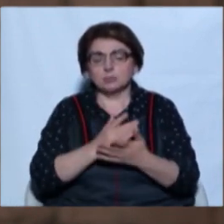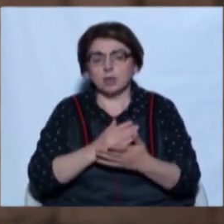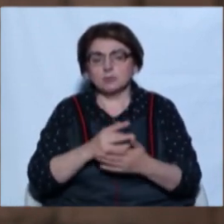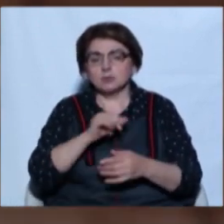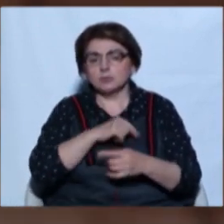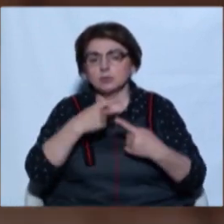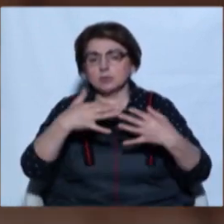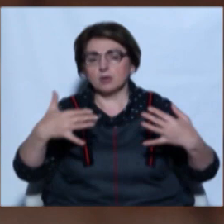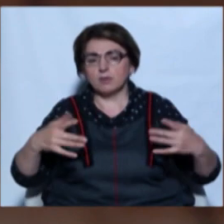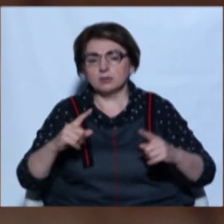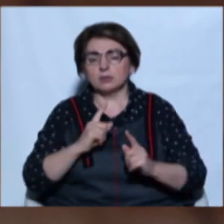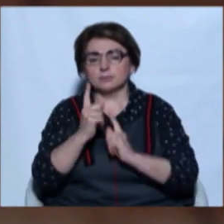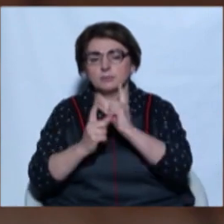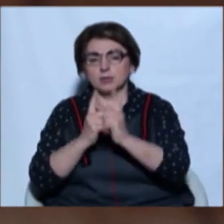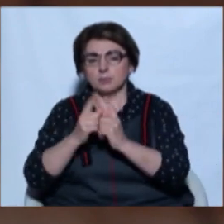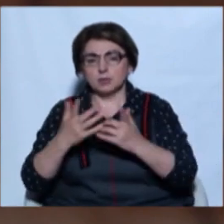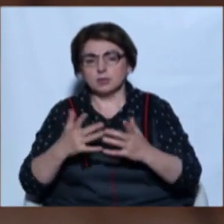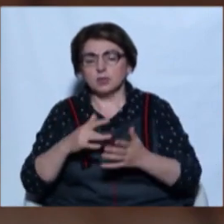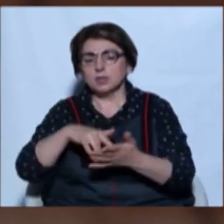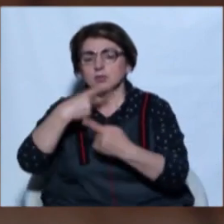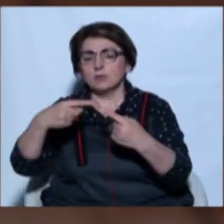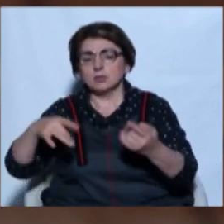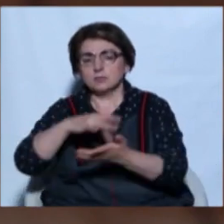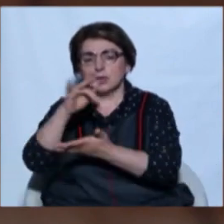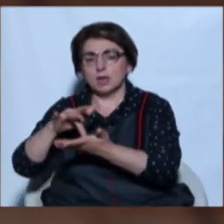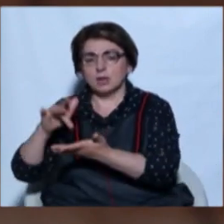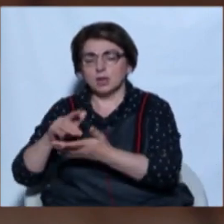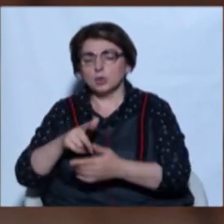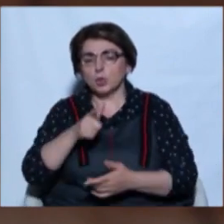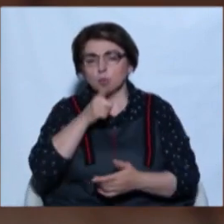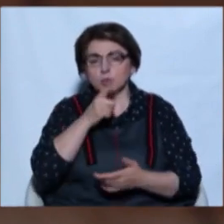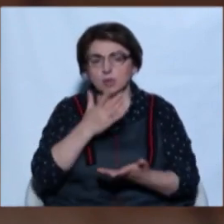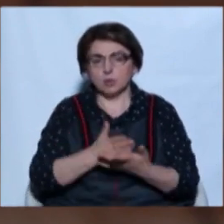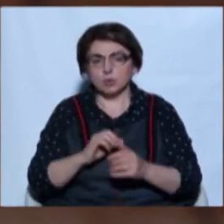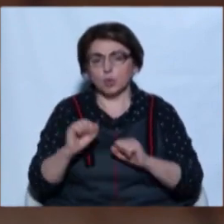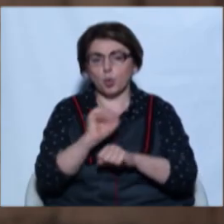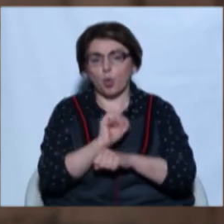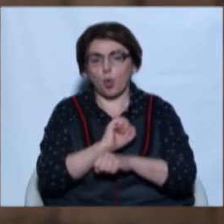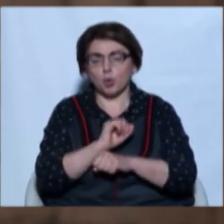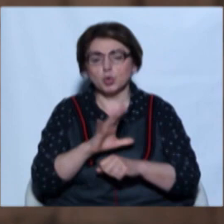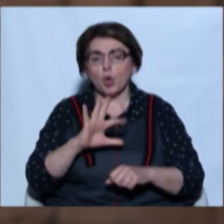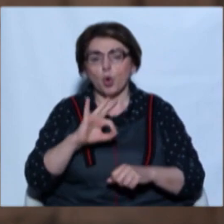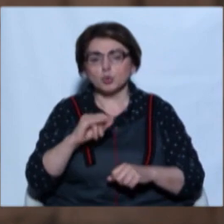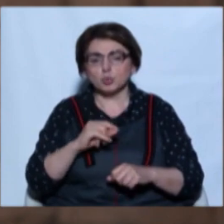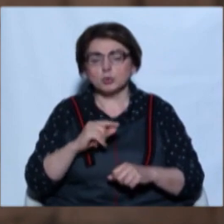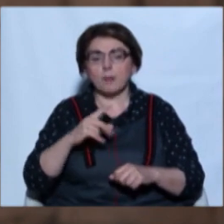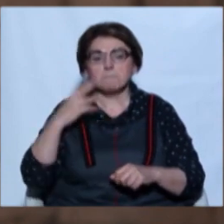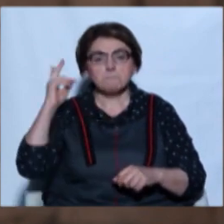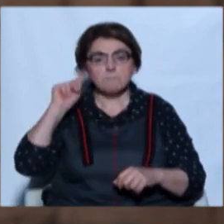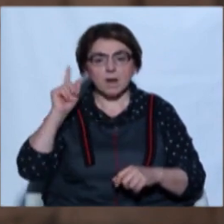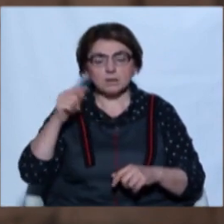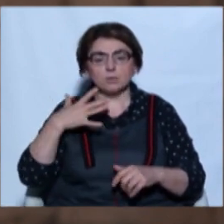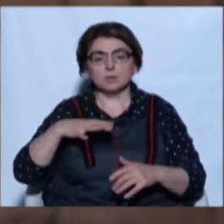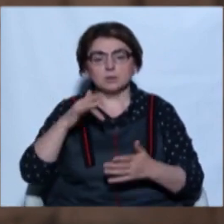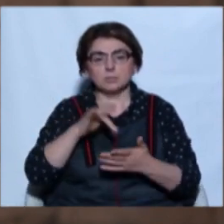არსებობს მსხვერპლთა რეაბილიტაციის ცენტრები სხვადასხვა ქალაქებში, როგორიც არის ქუთაისი, გორი, ოზურგეთი,